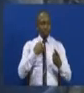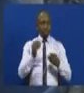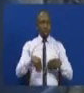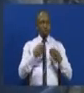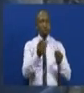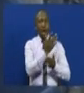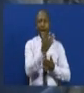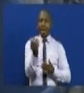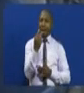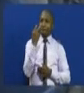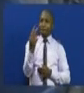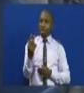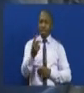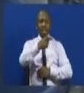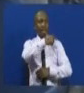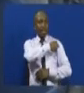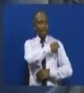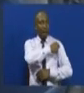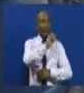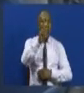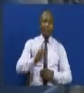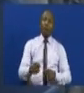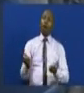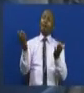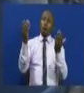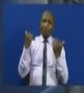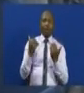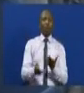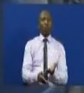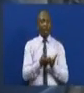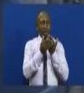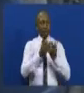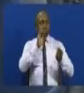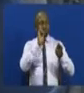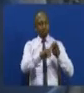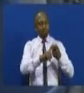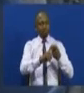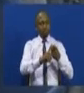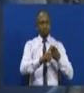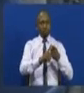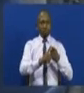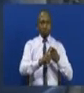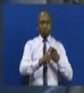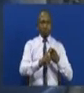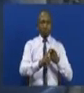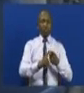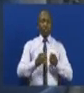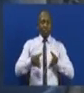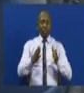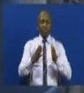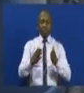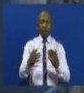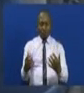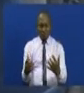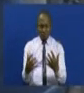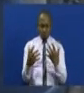aina mbili ya tiba inayoweza ikasaidia. Ya kwanza ni kwa njia ya kufukizia,